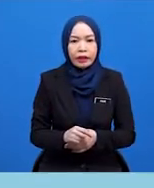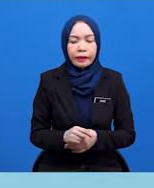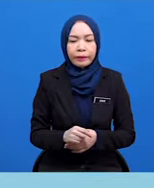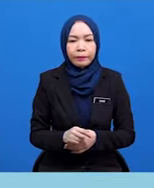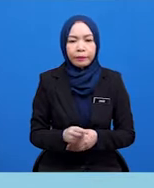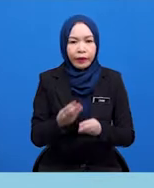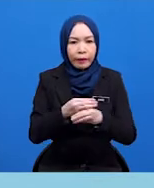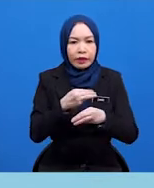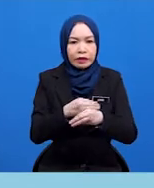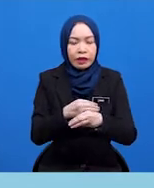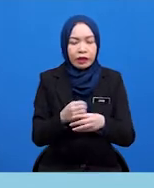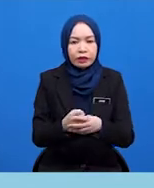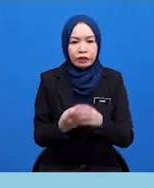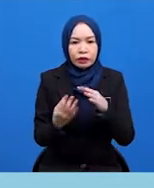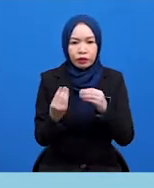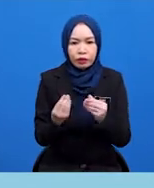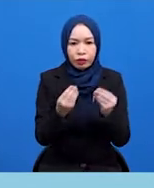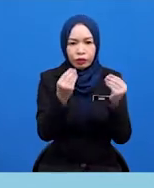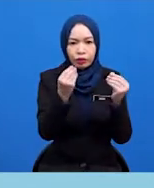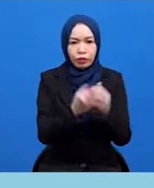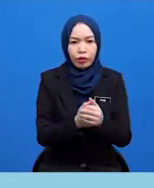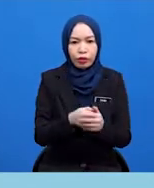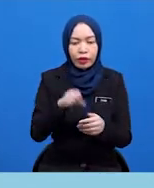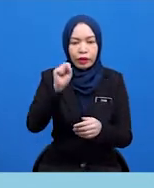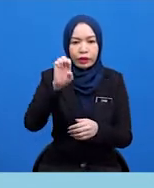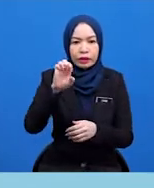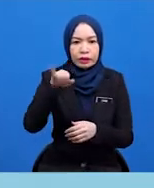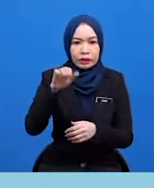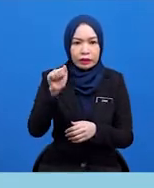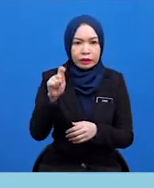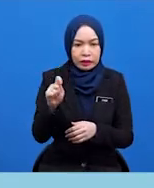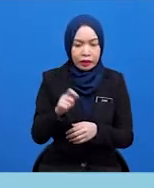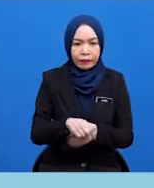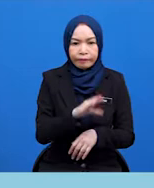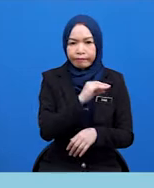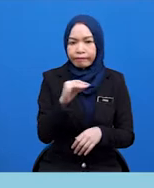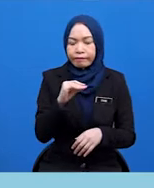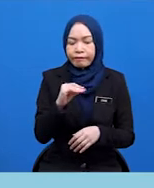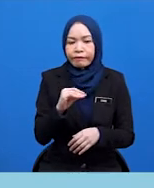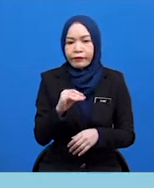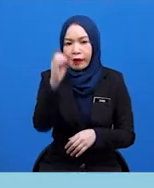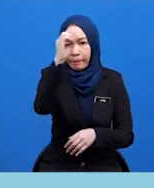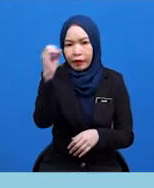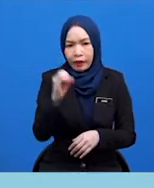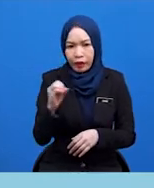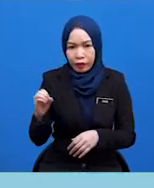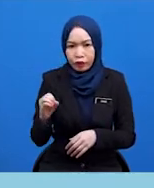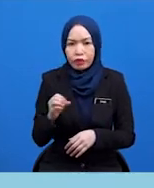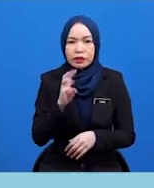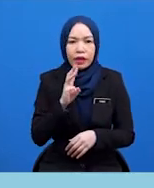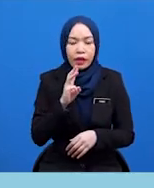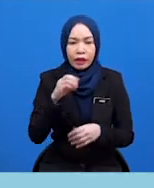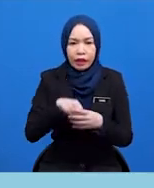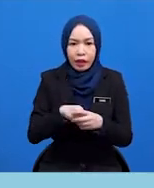sejat peluhan tumbuh-tumbuhan. Kesannya, peratus kadar kelembapan udara menurun. Udara